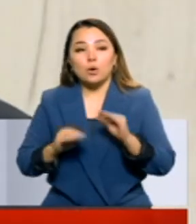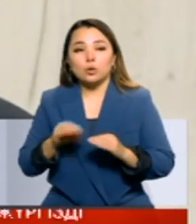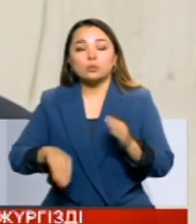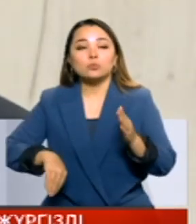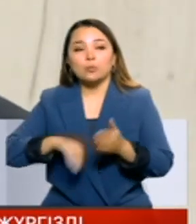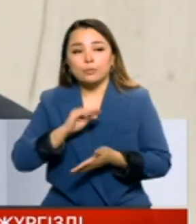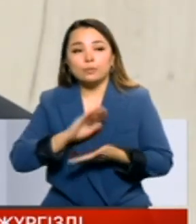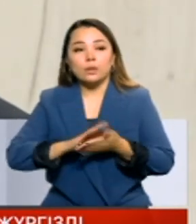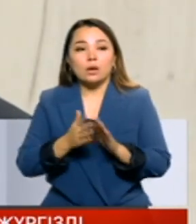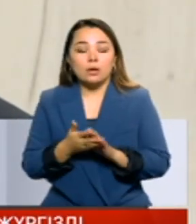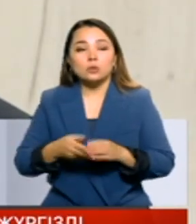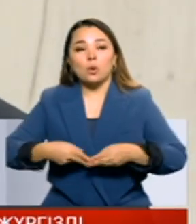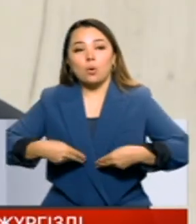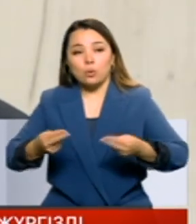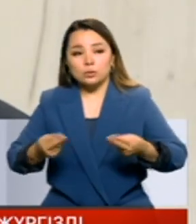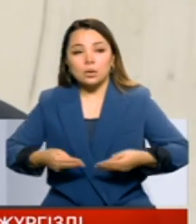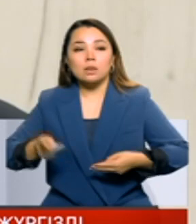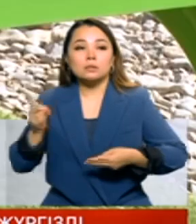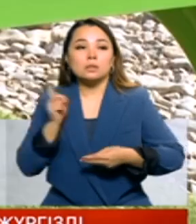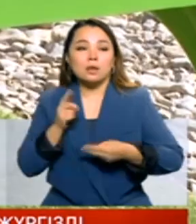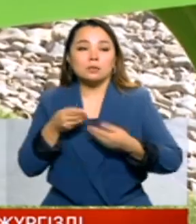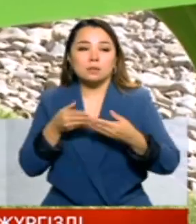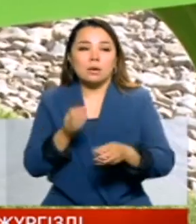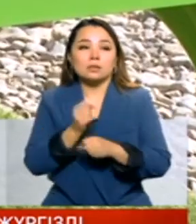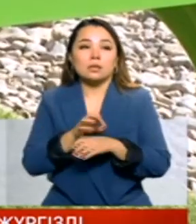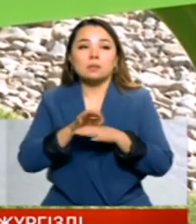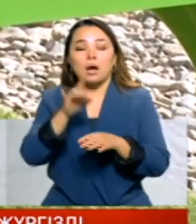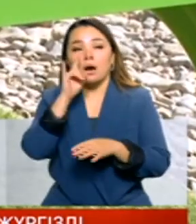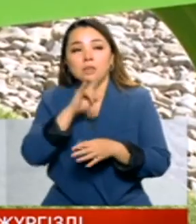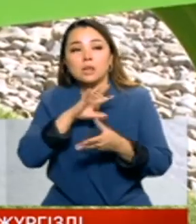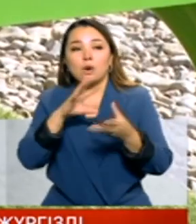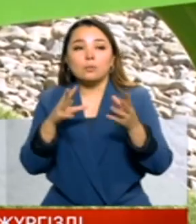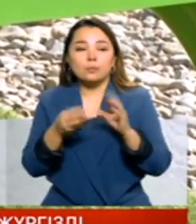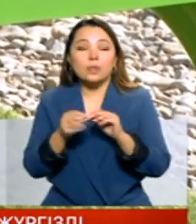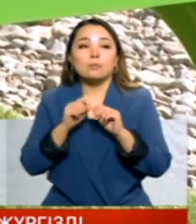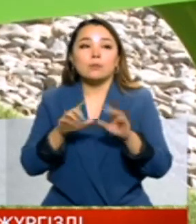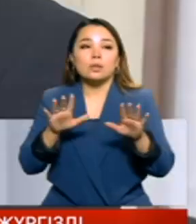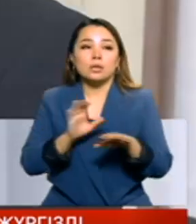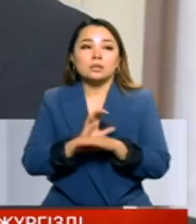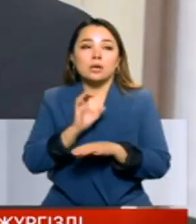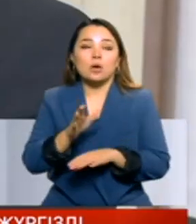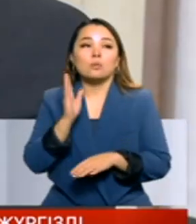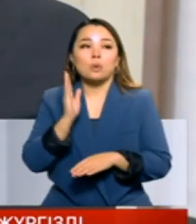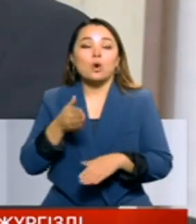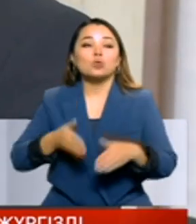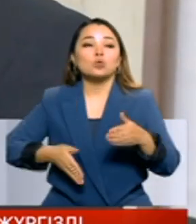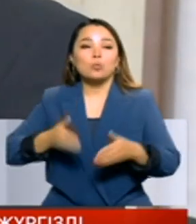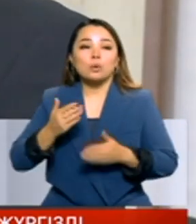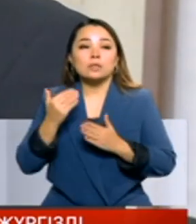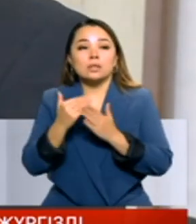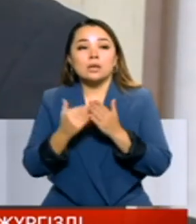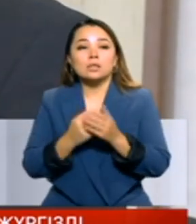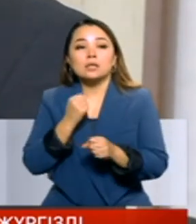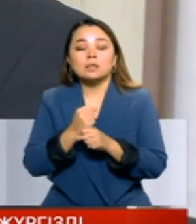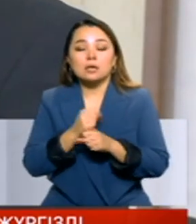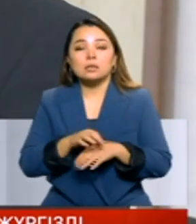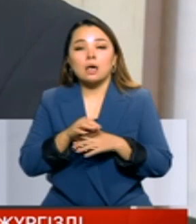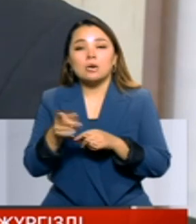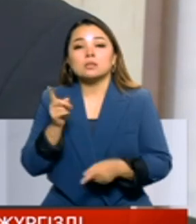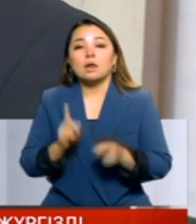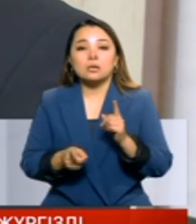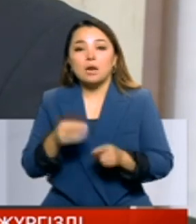қол қойылды. Біз осыны күтіп отырмыз. Полный Қазақстан бойынша мектептерге жеткіземіз. Роботтық жүйеге жүйелендірсек, біз